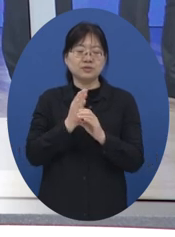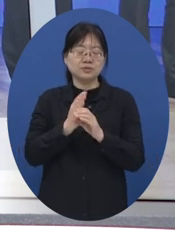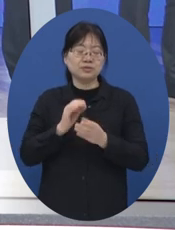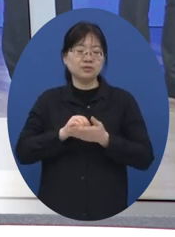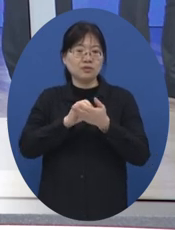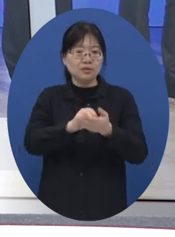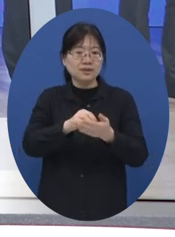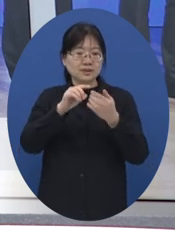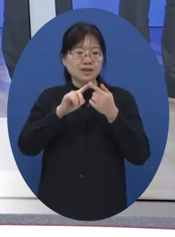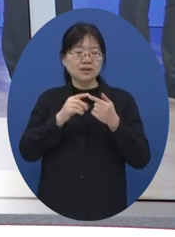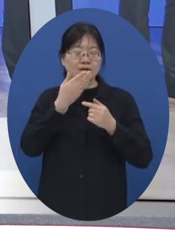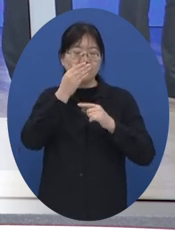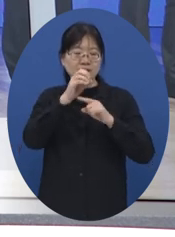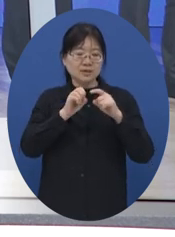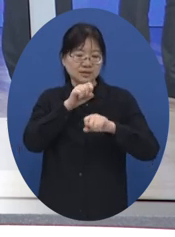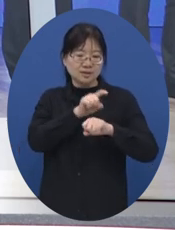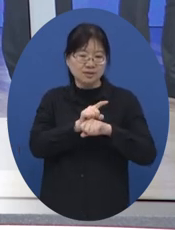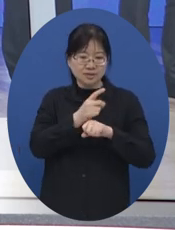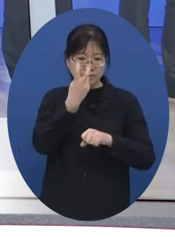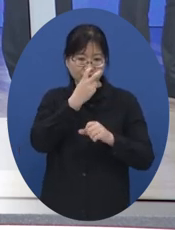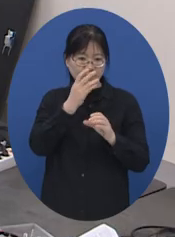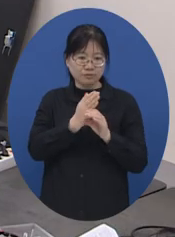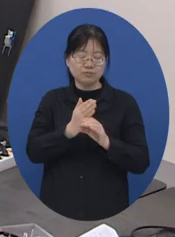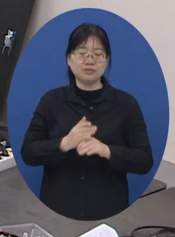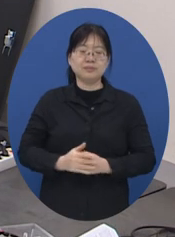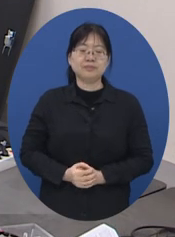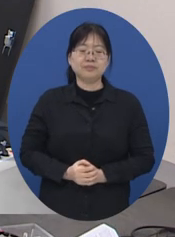할지 가능성이 점쳐지고 있습니다